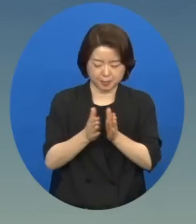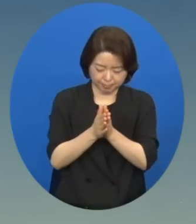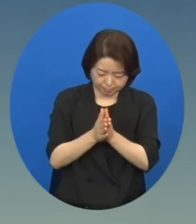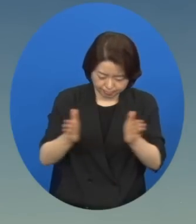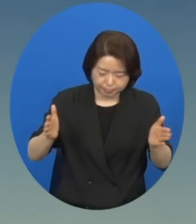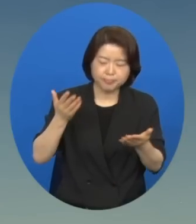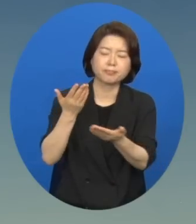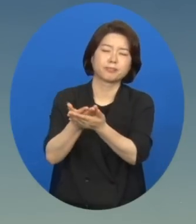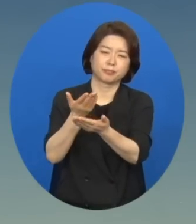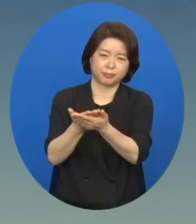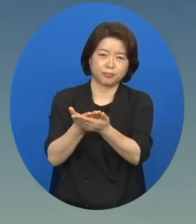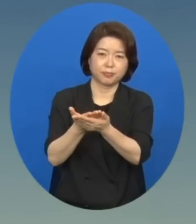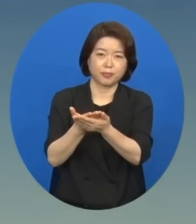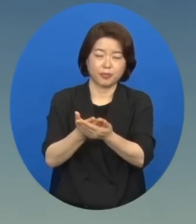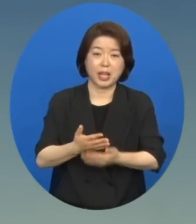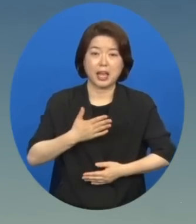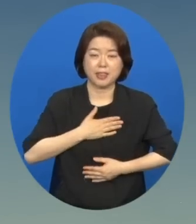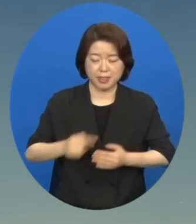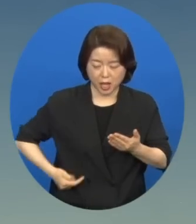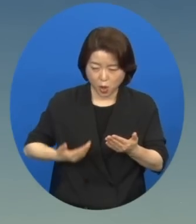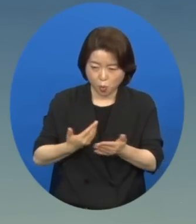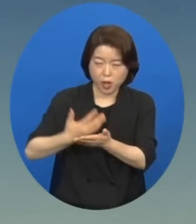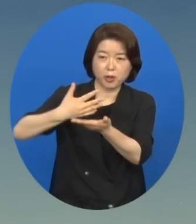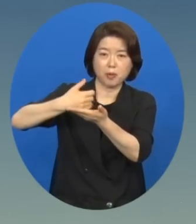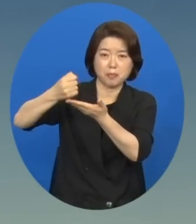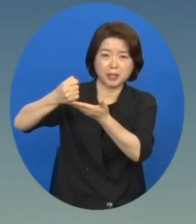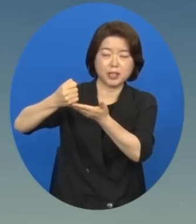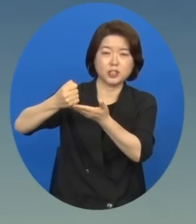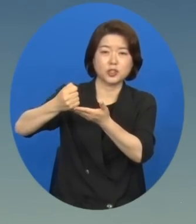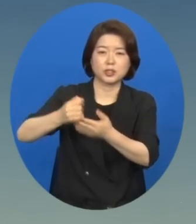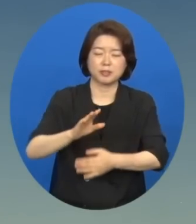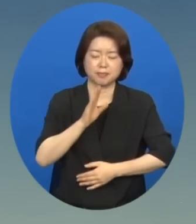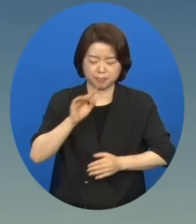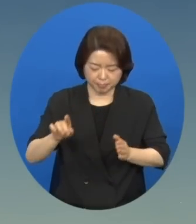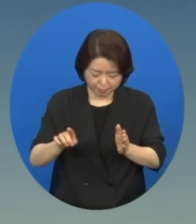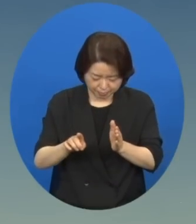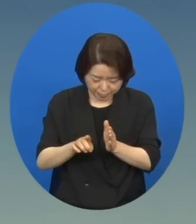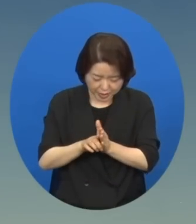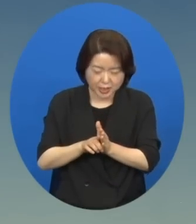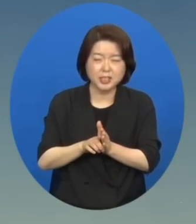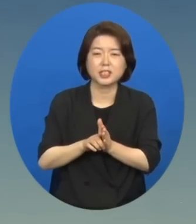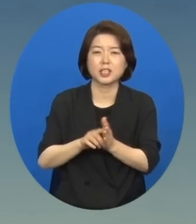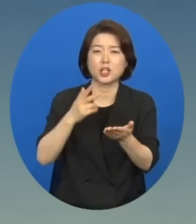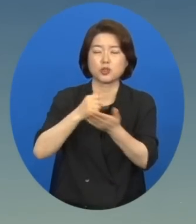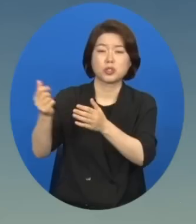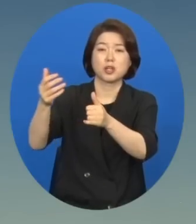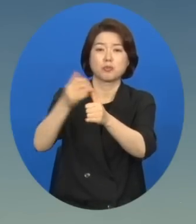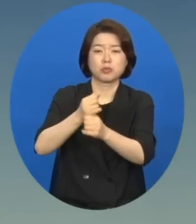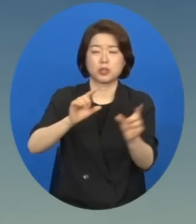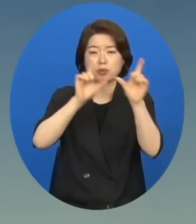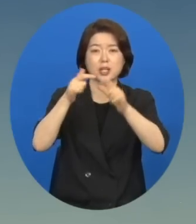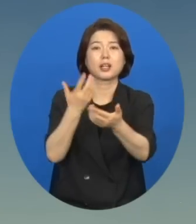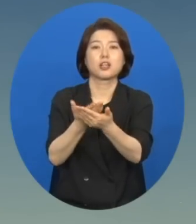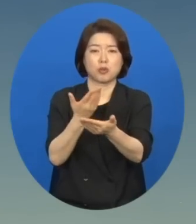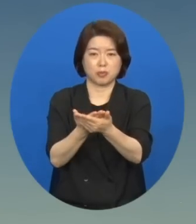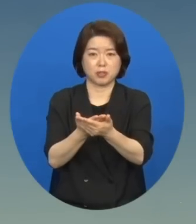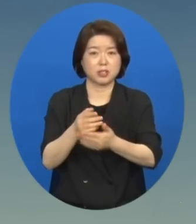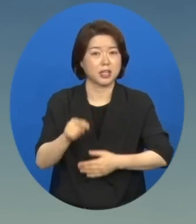하여 주십시오. 나의 회개를 받아주시는 신실한 주님을 붙잡고 살게 하여